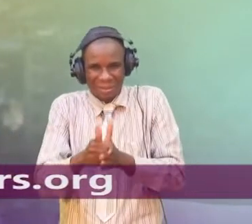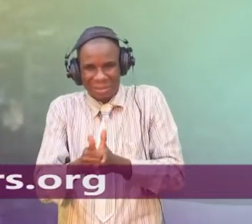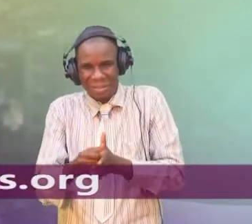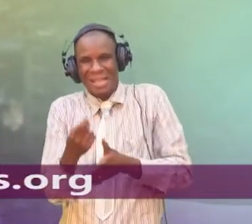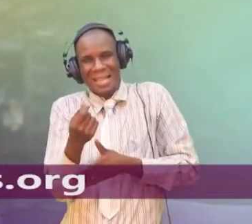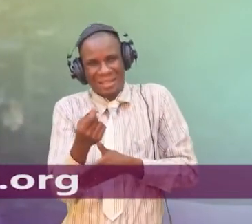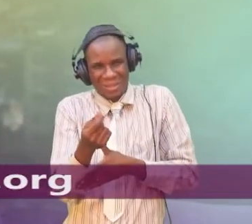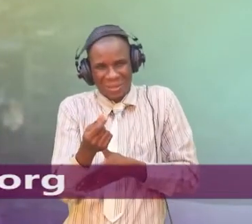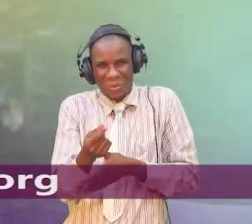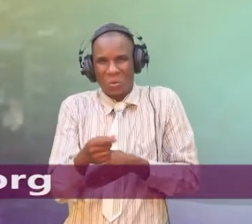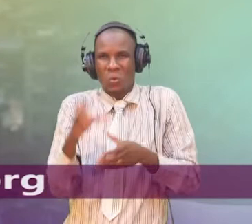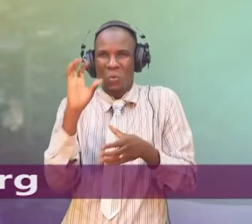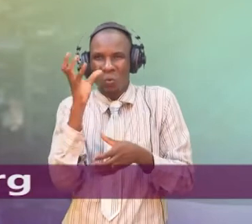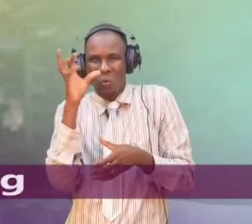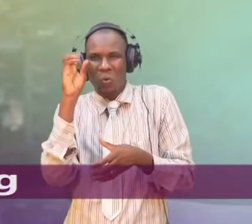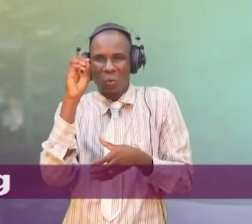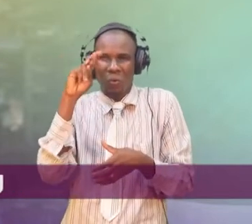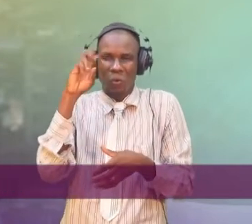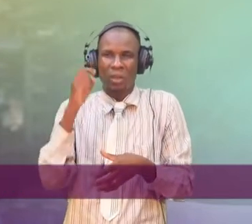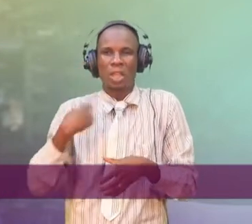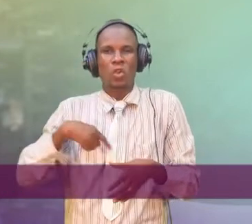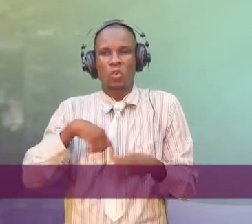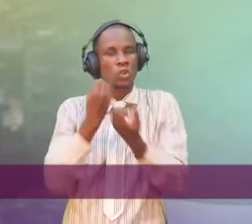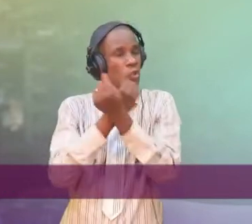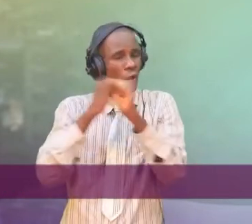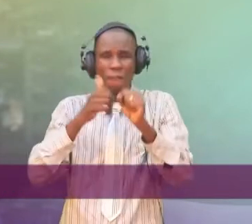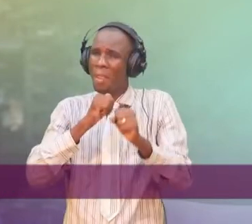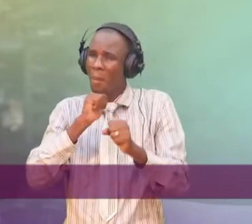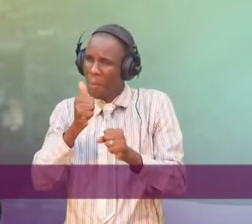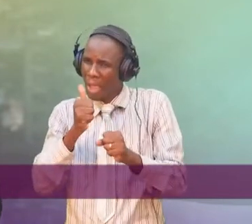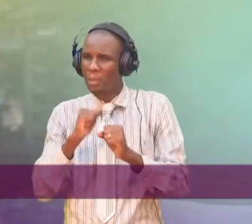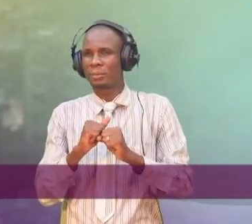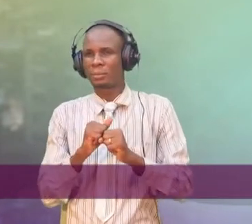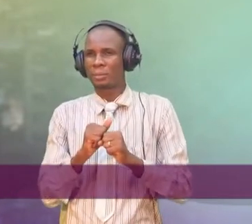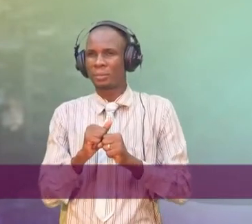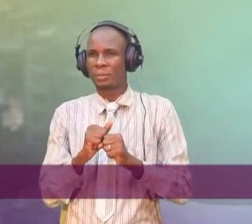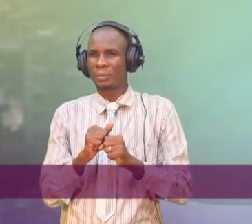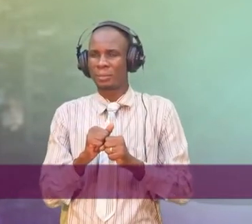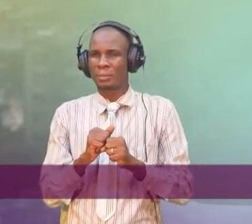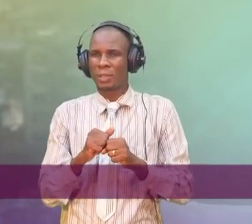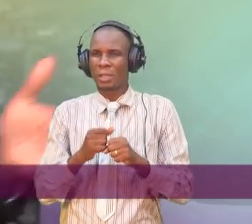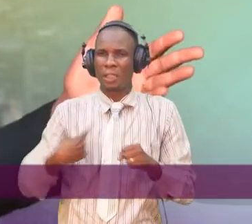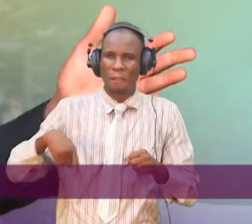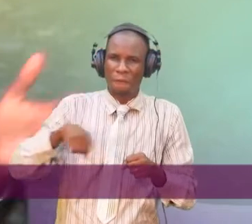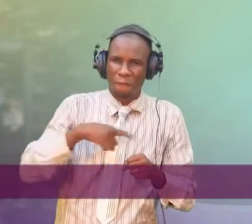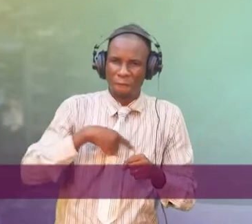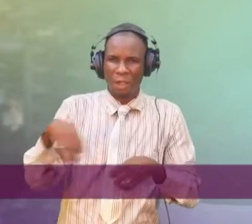kaka likabo mpe mbeka ya bomo ina ye nde ekokaki kokoka mpona kosomba bomo ina biso.